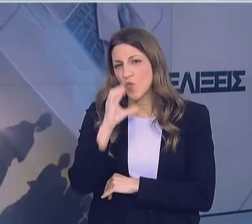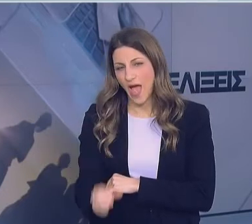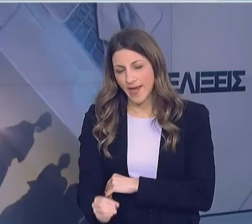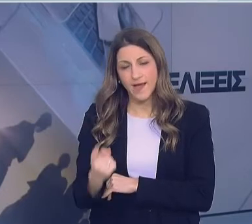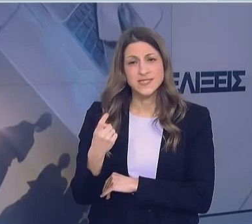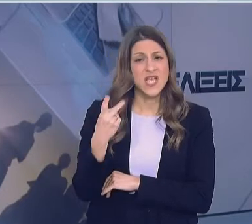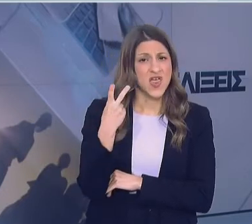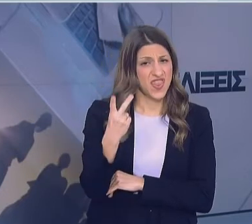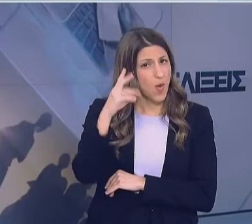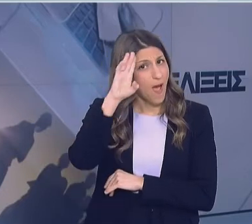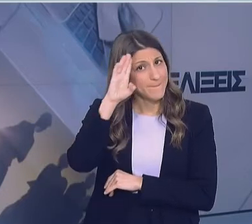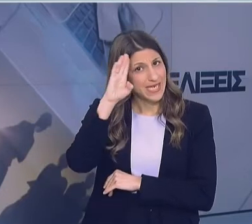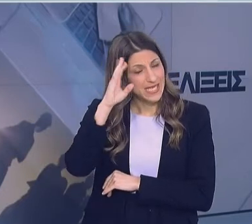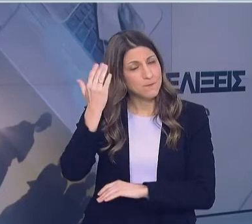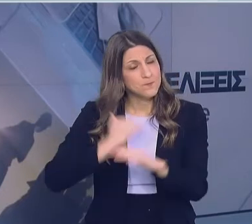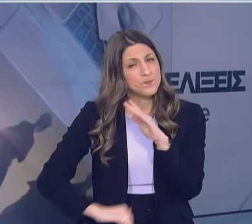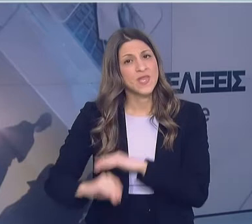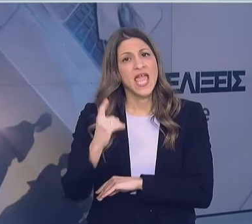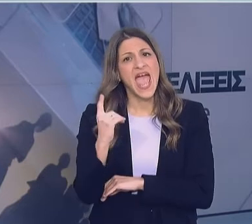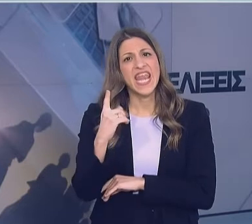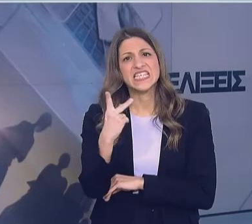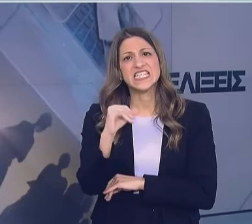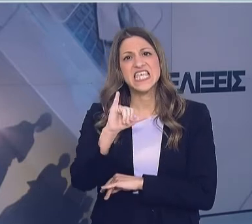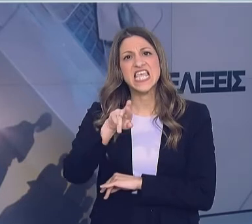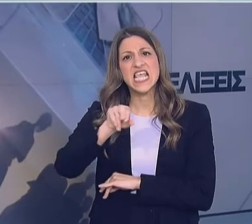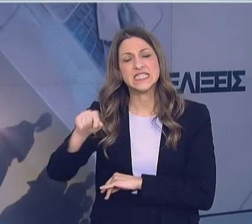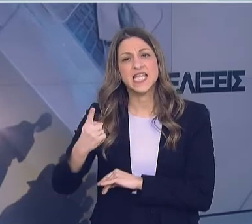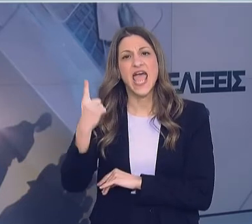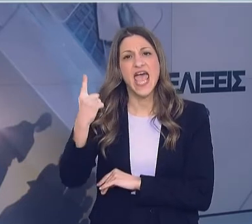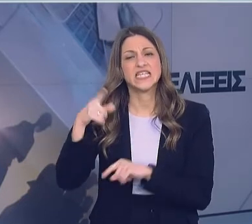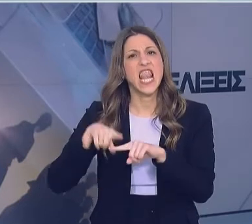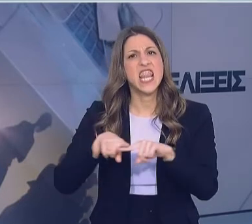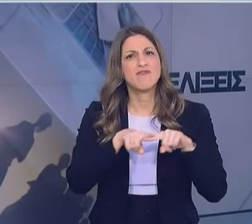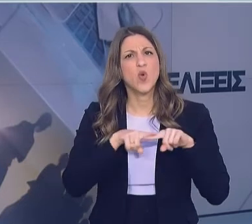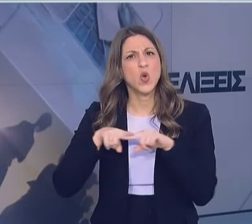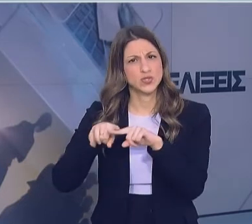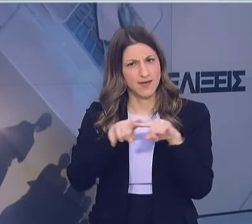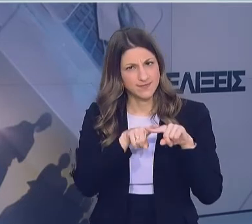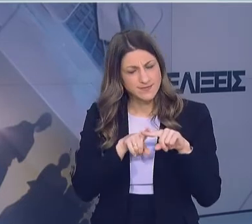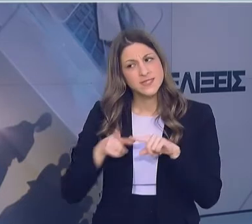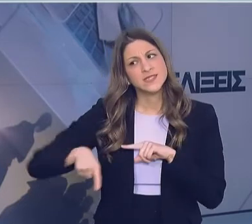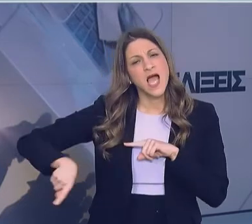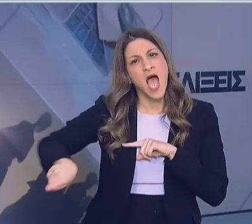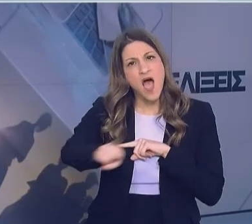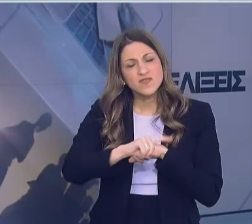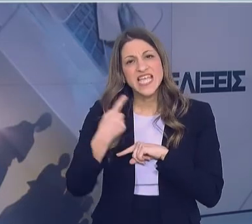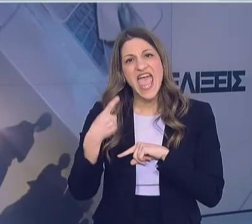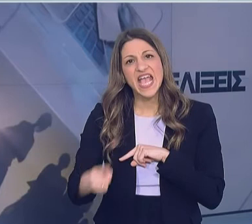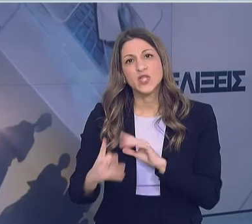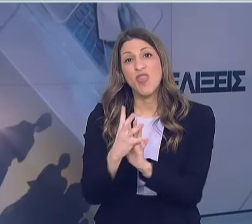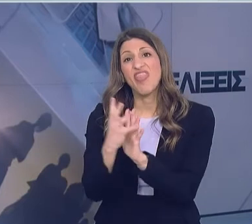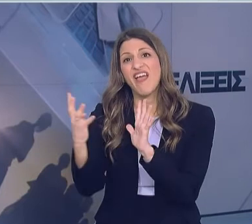2 από τις Ηνωμένες Πολιτείες Αμερικής, 1 από το Κυργιστάν και 1 από τη Λευκορωσία. Είναι οι υπηκότητες που αφορούν στους